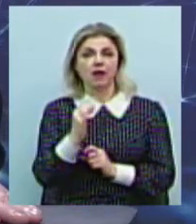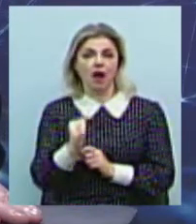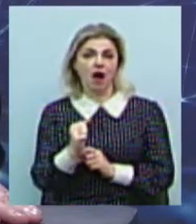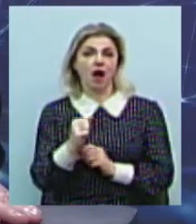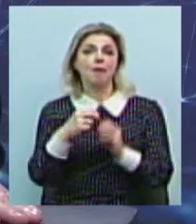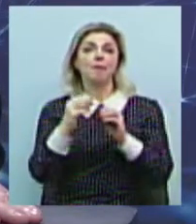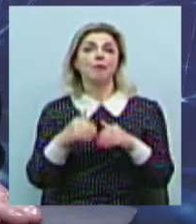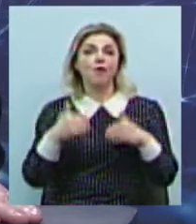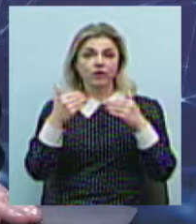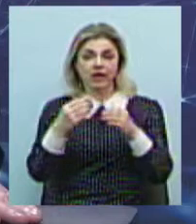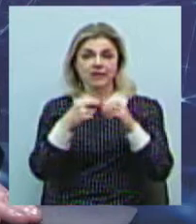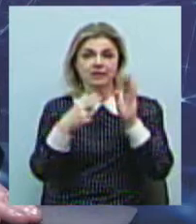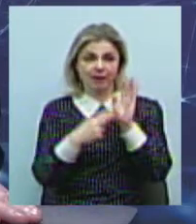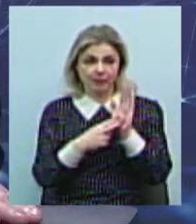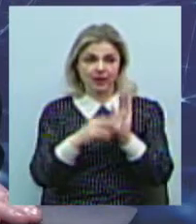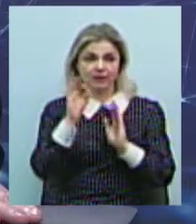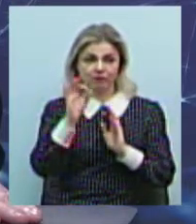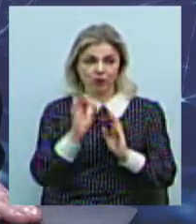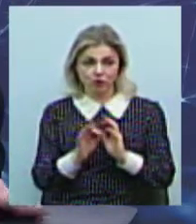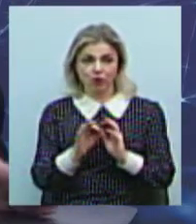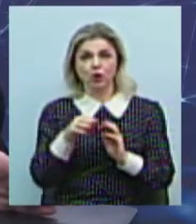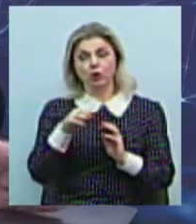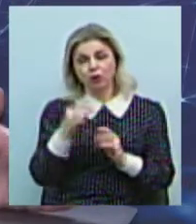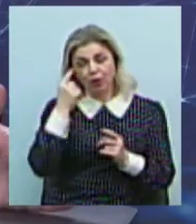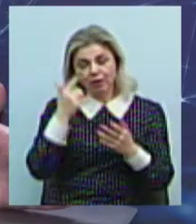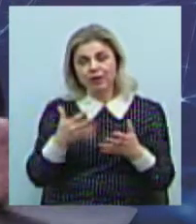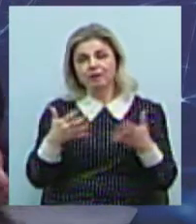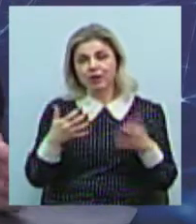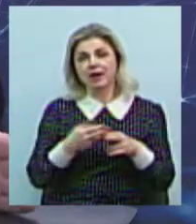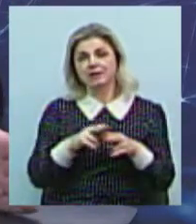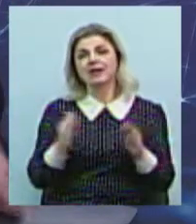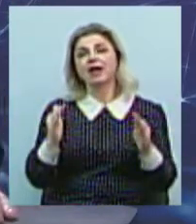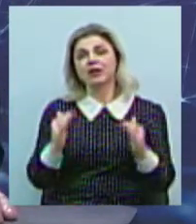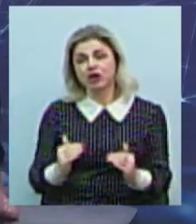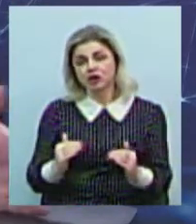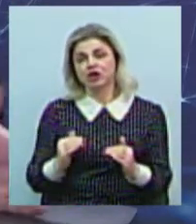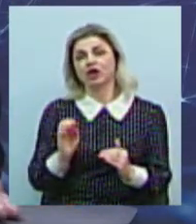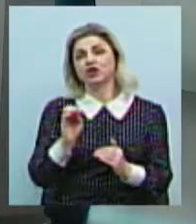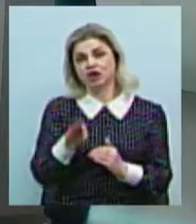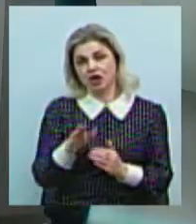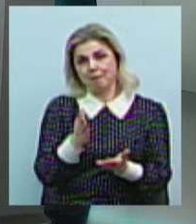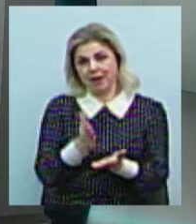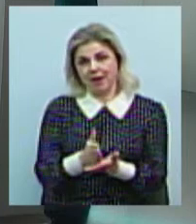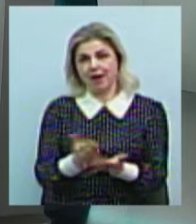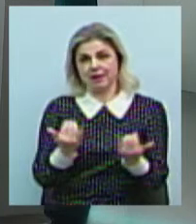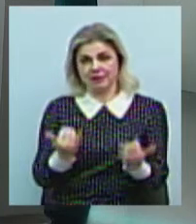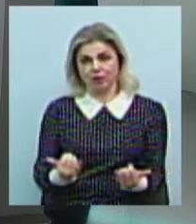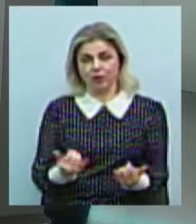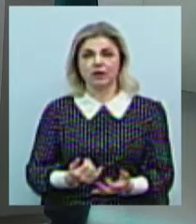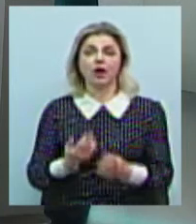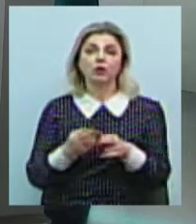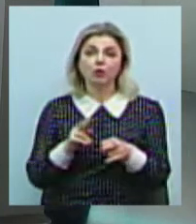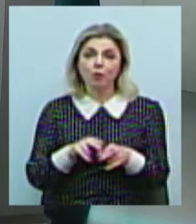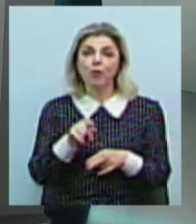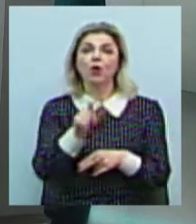на 17%, а знімемо 35%, то зрозуміло, це буде нижче, чим, ну, є на сьогоднішній день. Тому